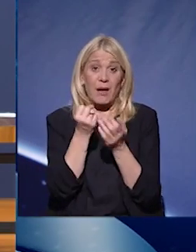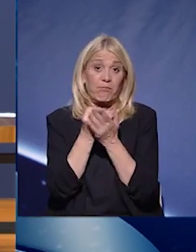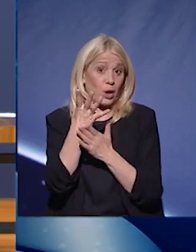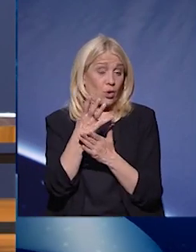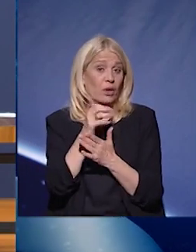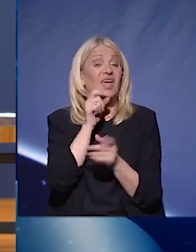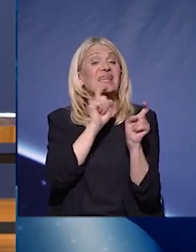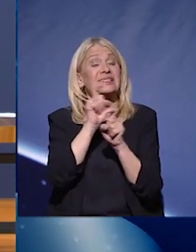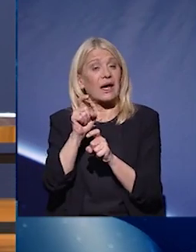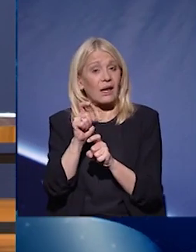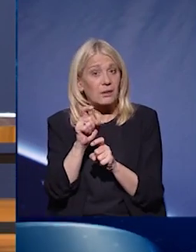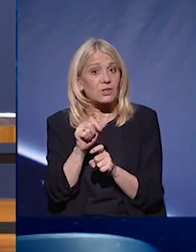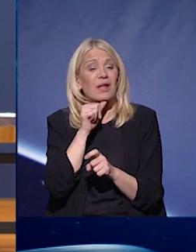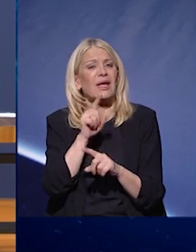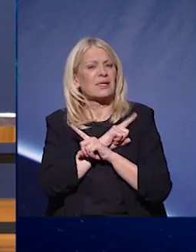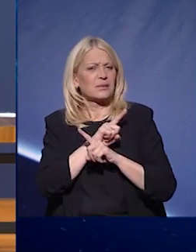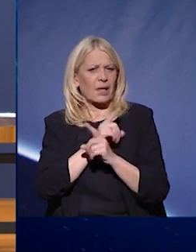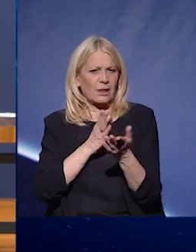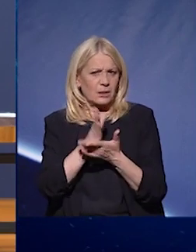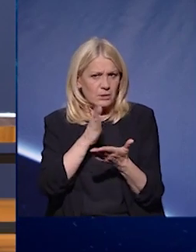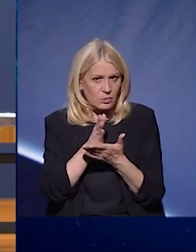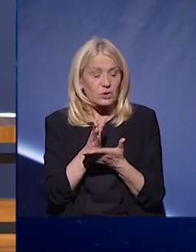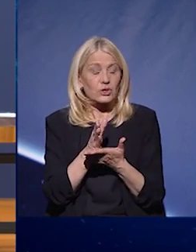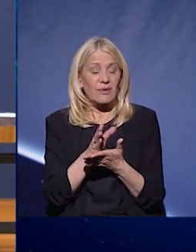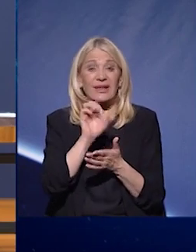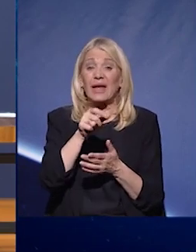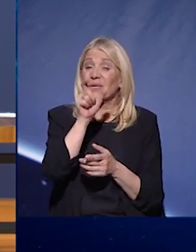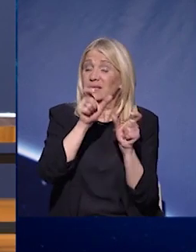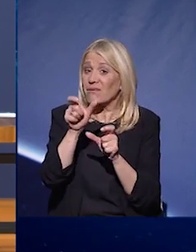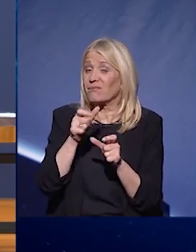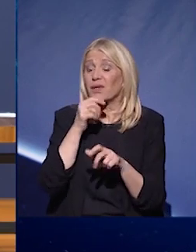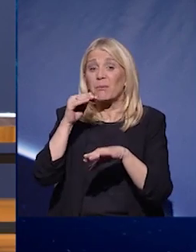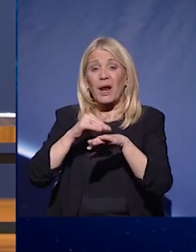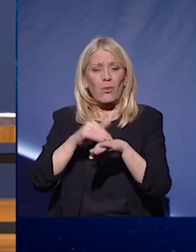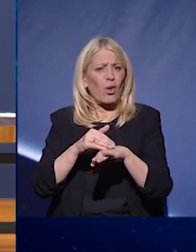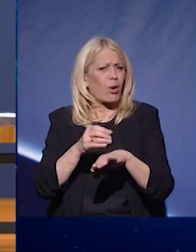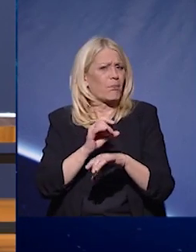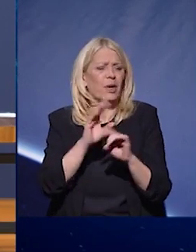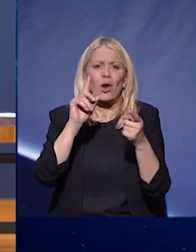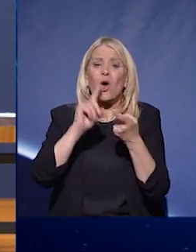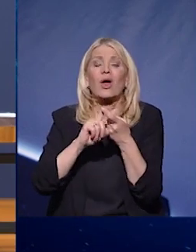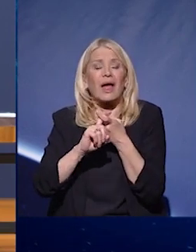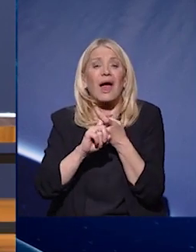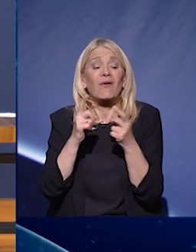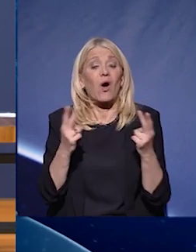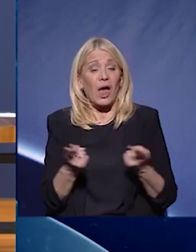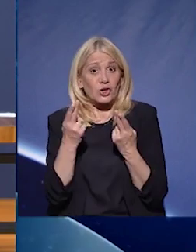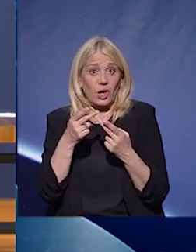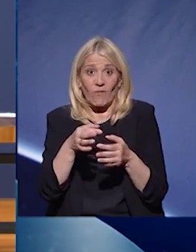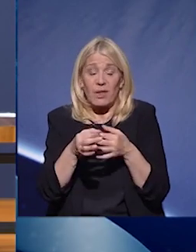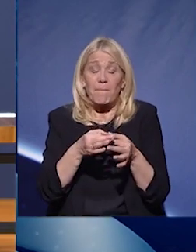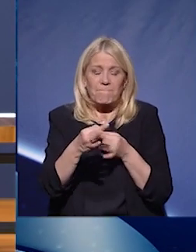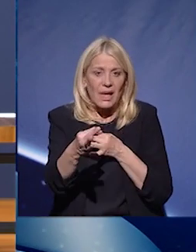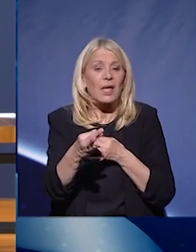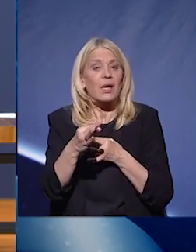i zaraženih i smrtnih slučajeva, da biste vi preporučili bilo kakvu relaksaciju ovih mera koje